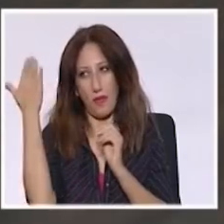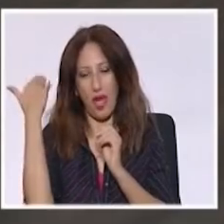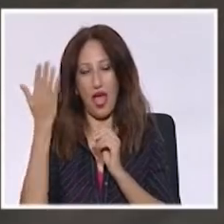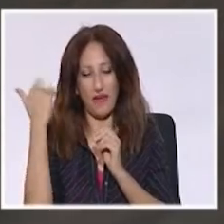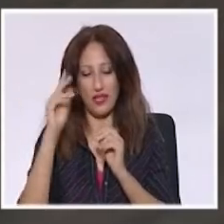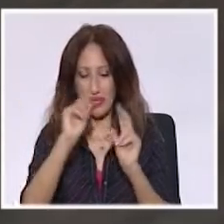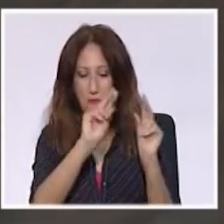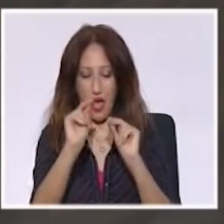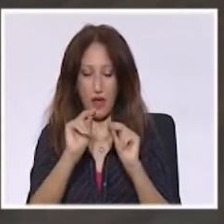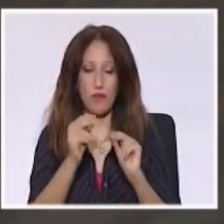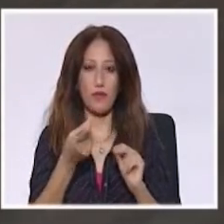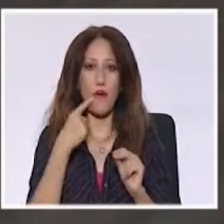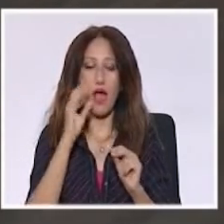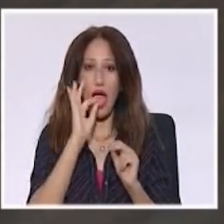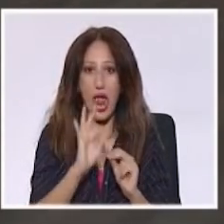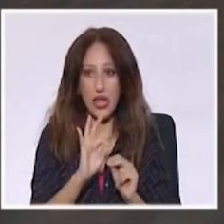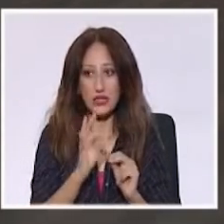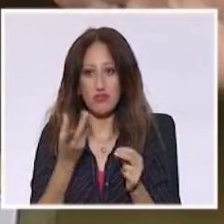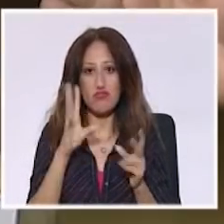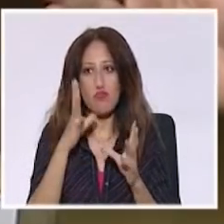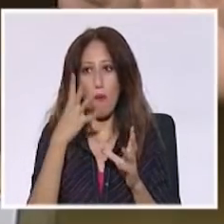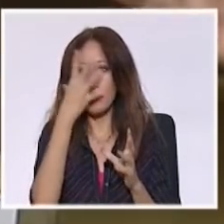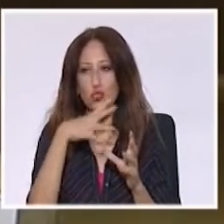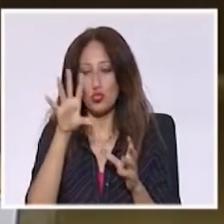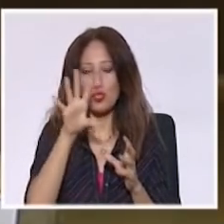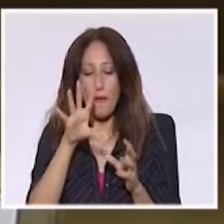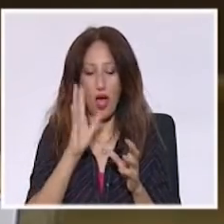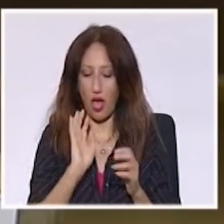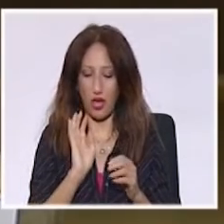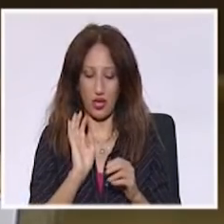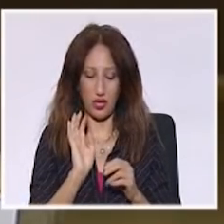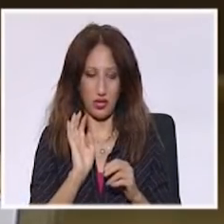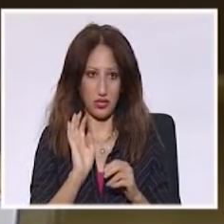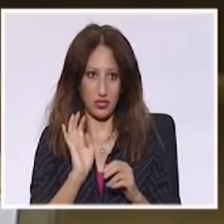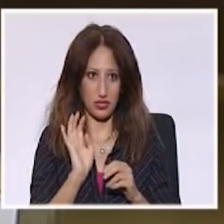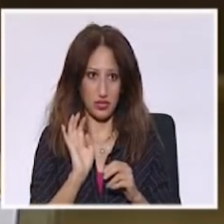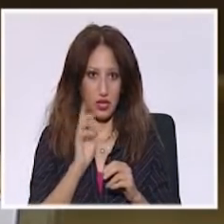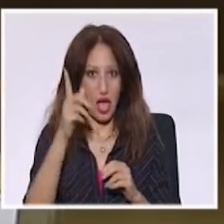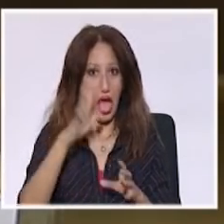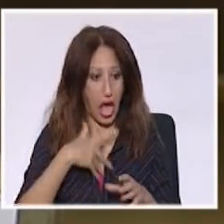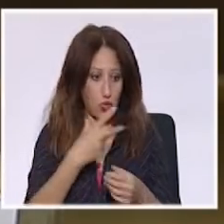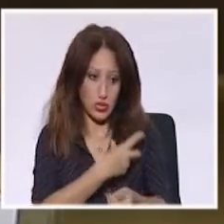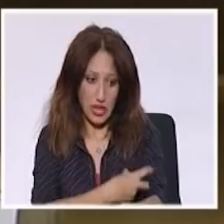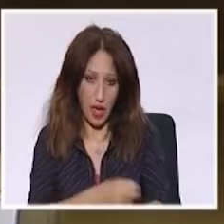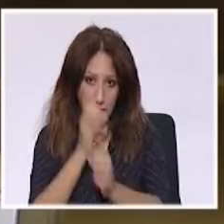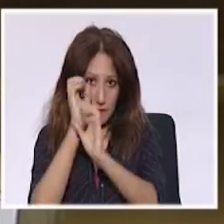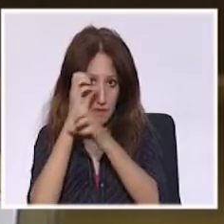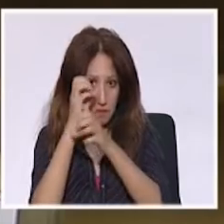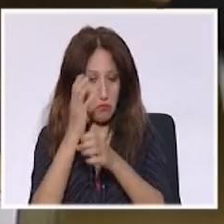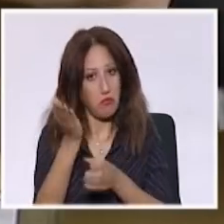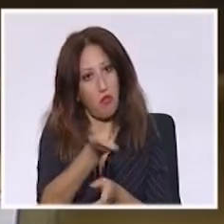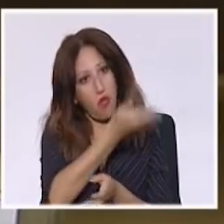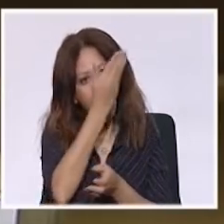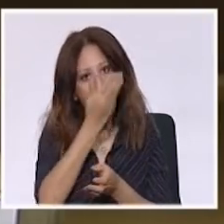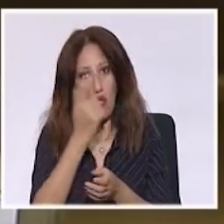كلها فاكره. فهي العمليه كلها ايه، ده حقها، هي حابه تعمل حره، ما حبتش لانها شايفه ان تاريخ